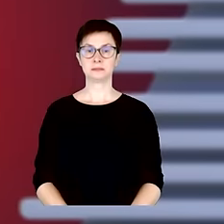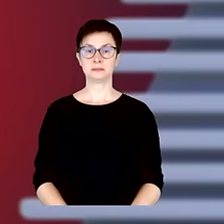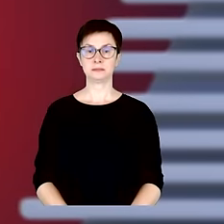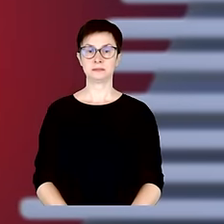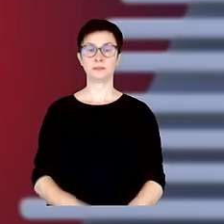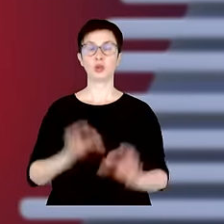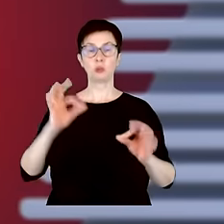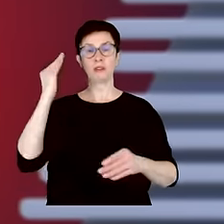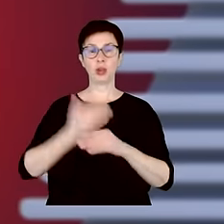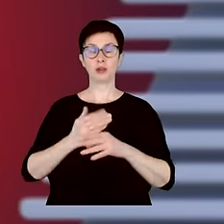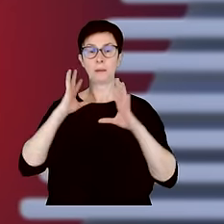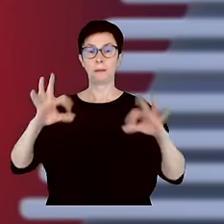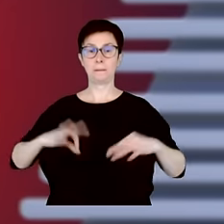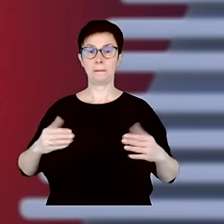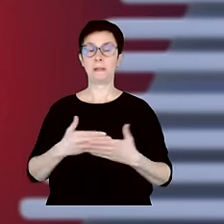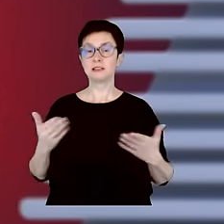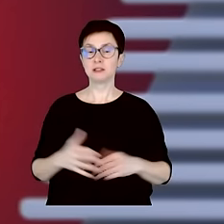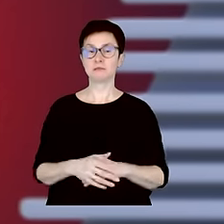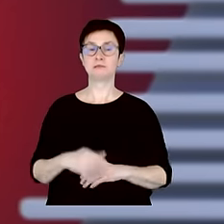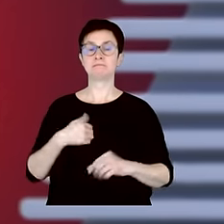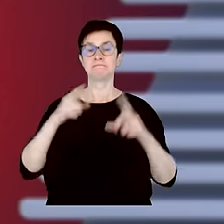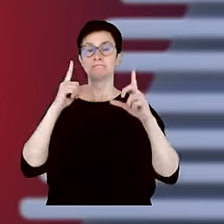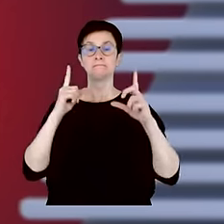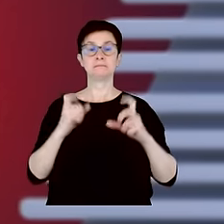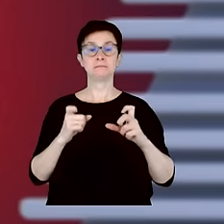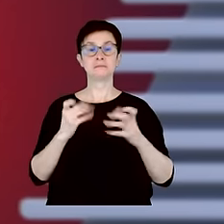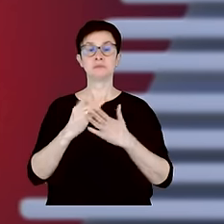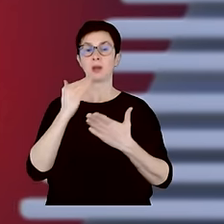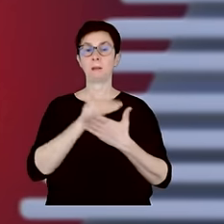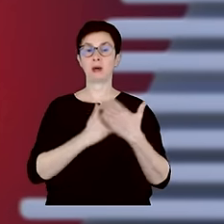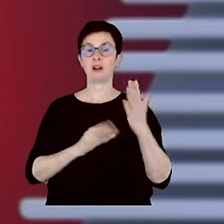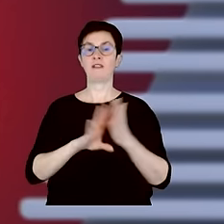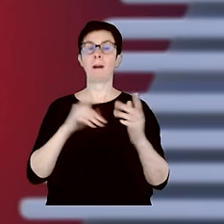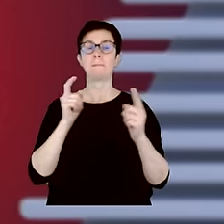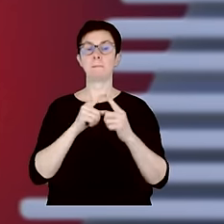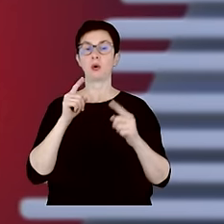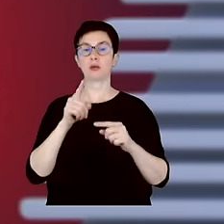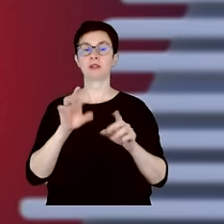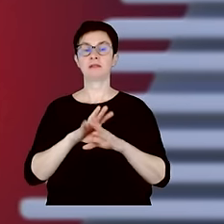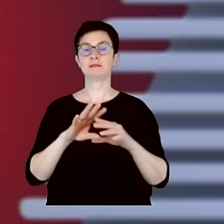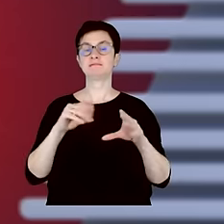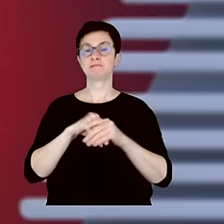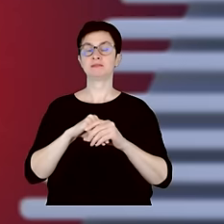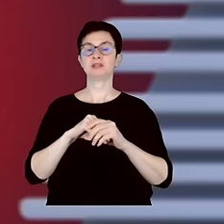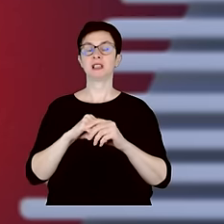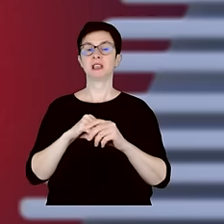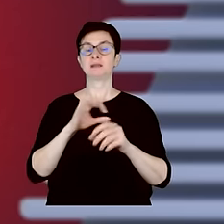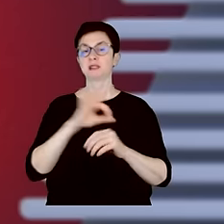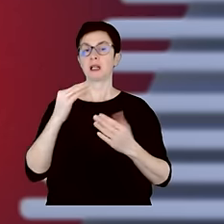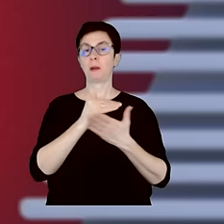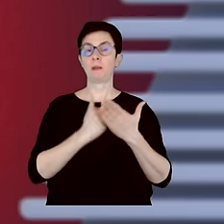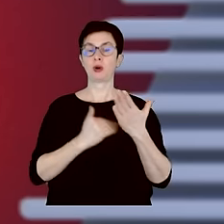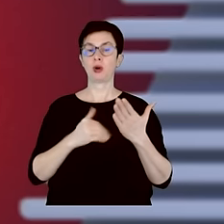Dobry wieczór Państwu, Adrian Stankowski. Zaczynamy program W Punkt w ramach wydania specjalnego, które trwa